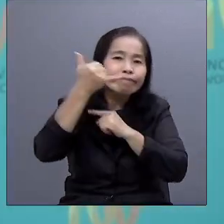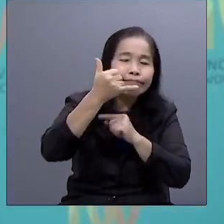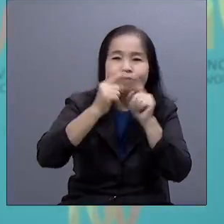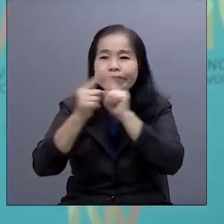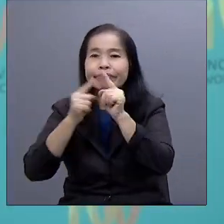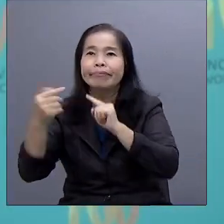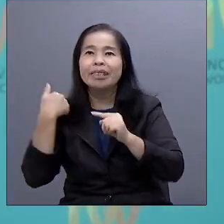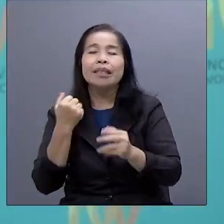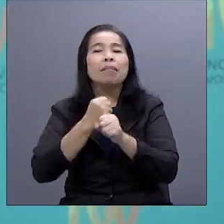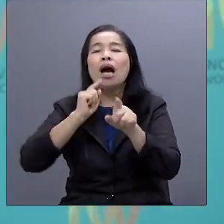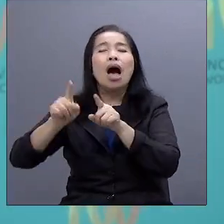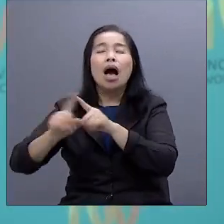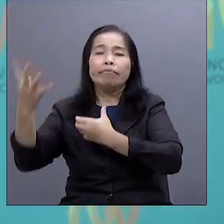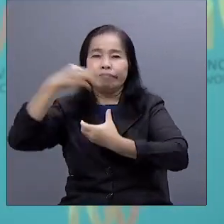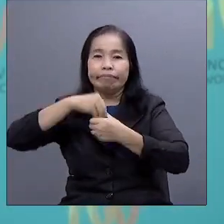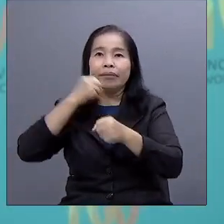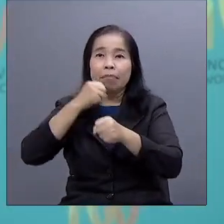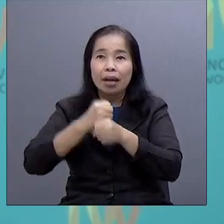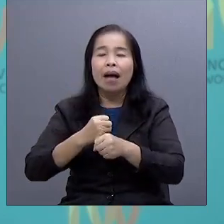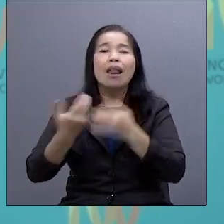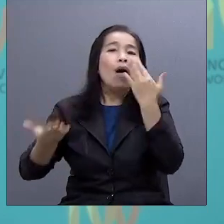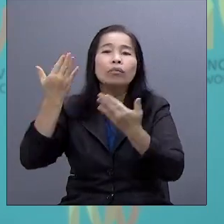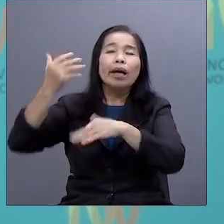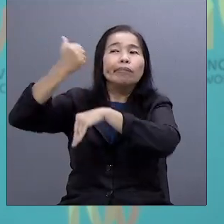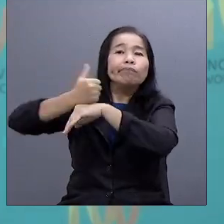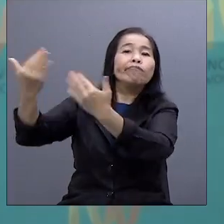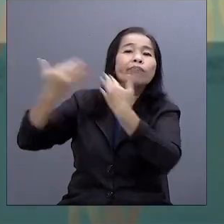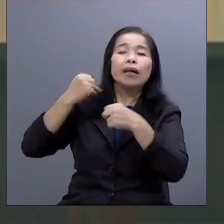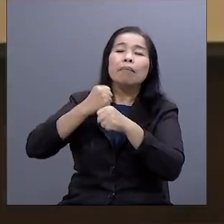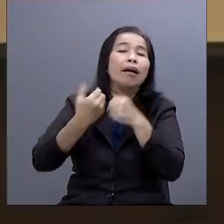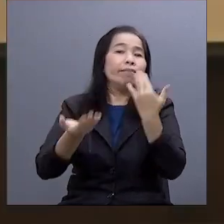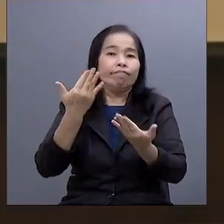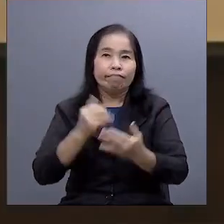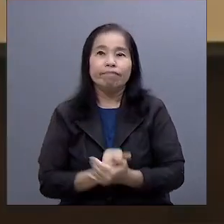การเรี่ไดรรากมักหม Har codขอบุณ